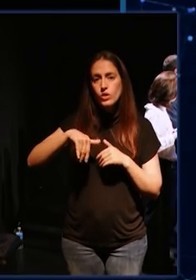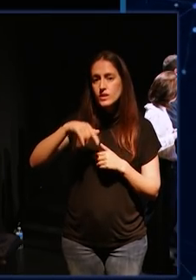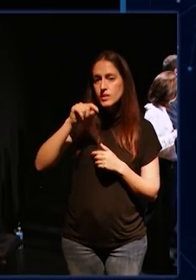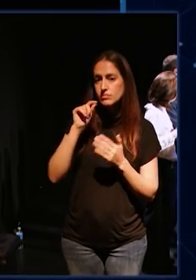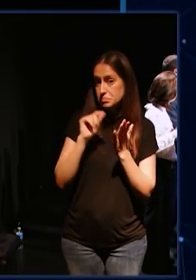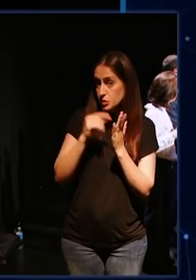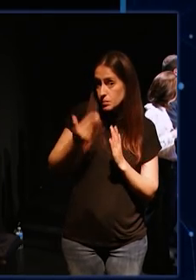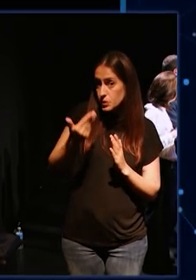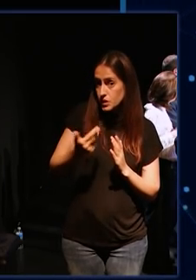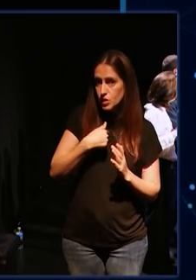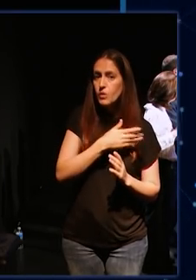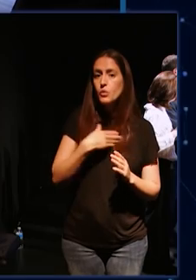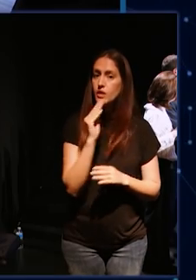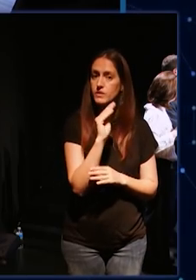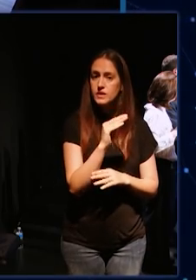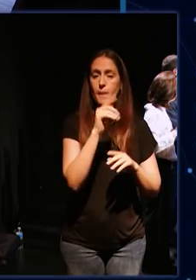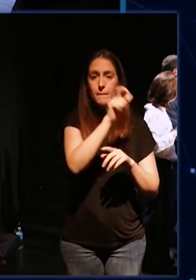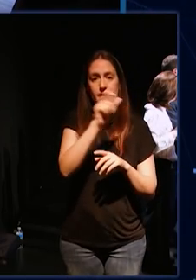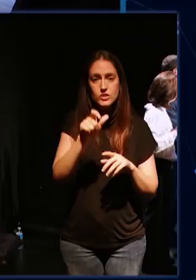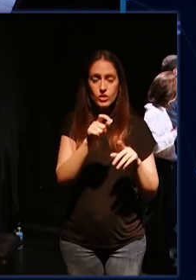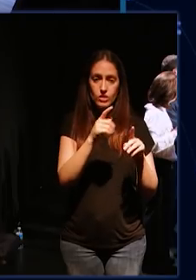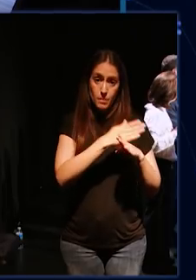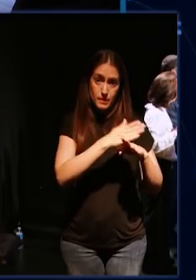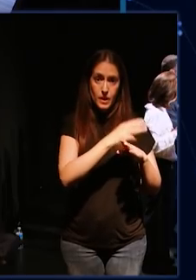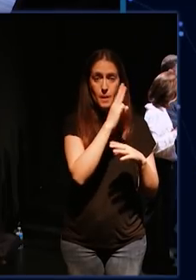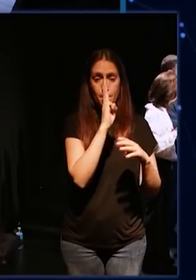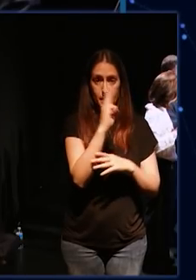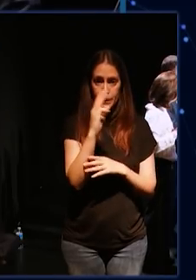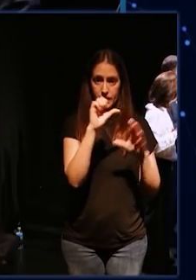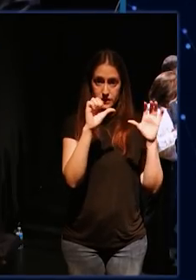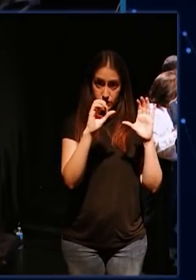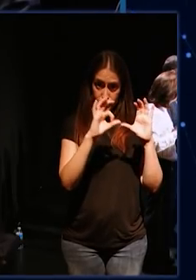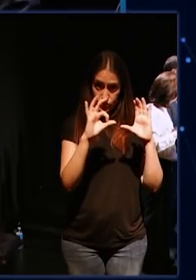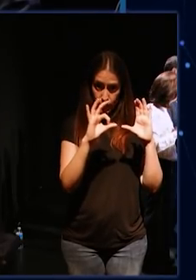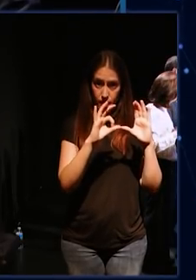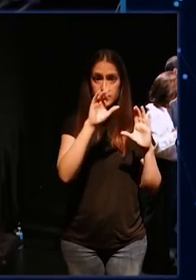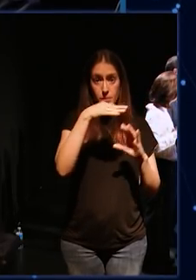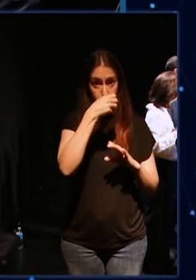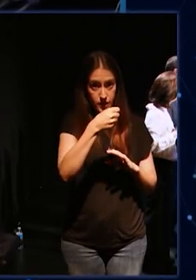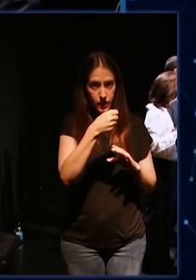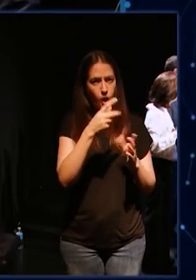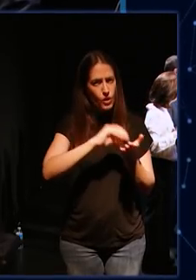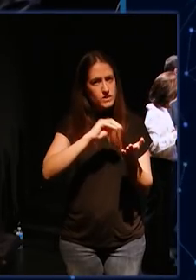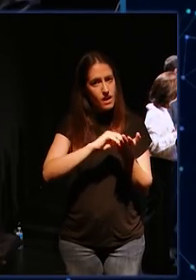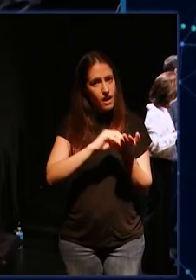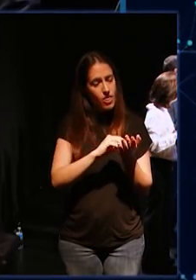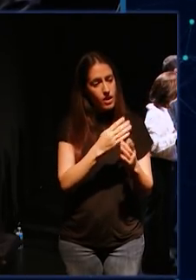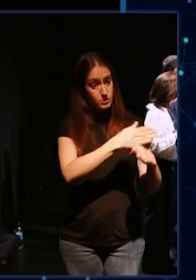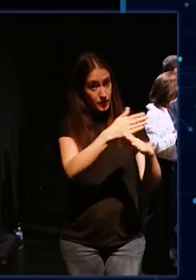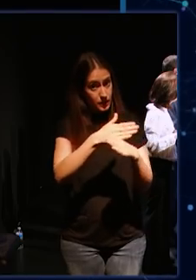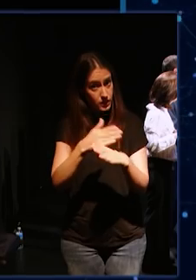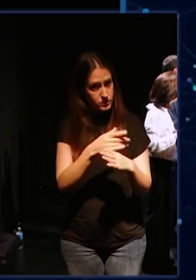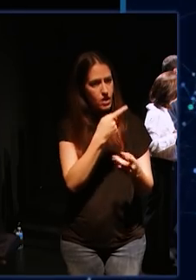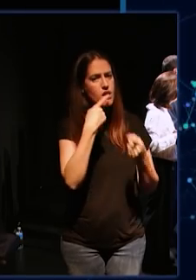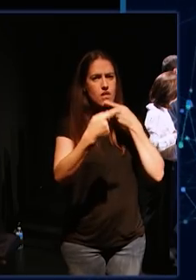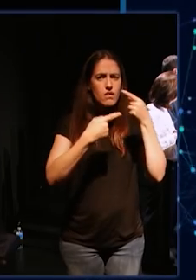vull dir a la gent del PP, de Ciutadans i del PSC, és que molt sovint us hem sentit en els vostres partits polítics parlar moltíssim